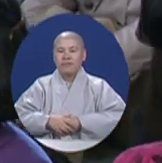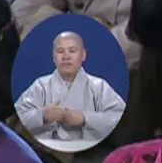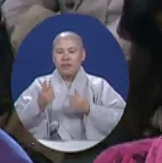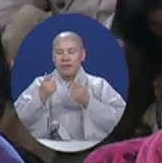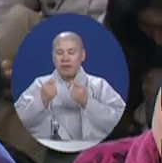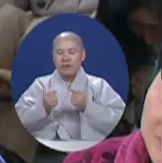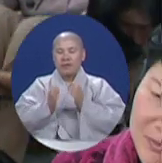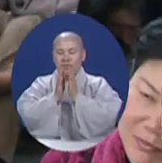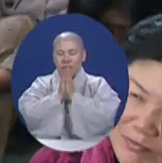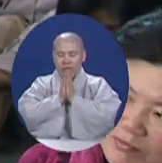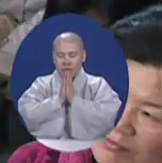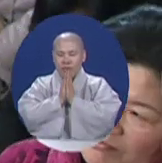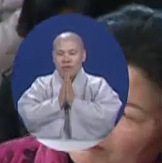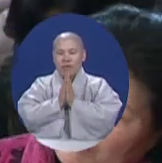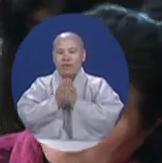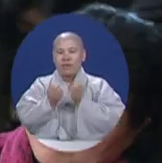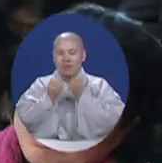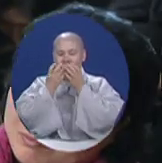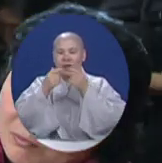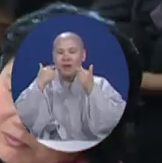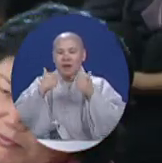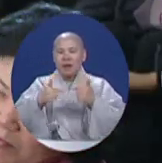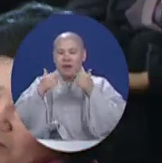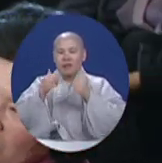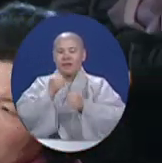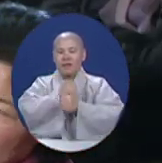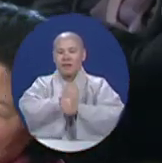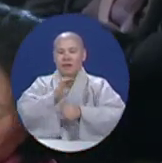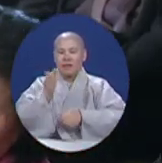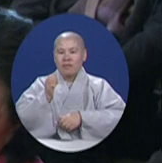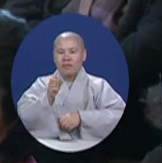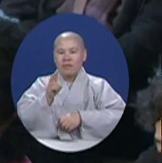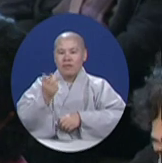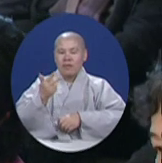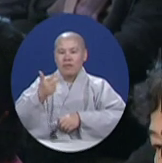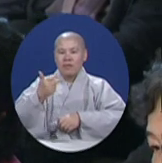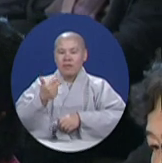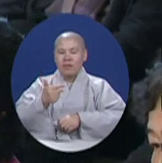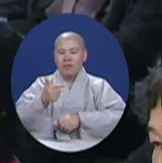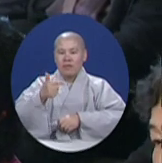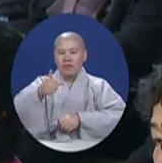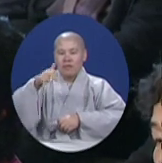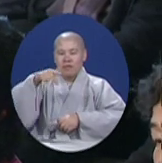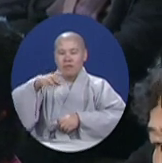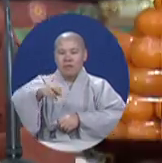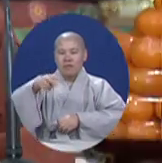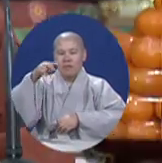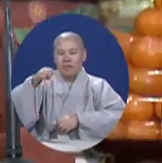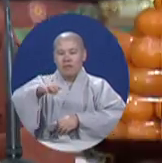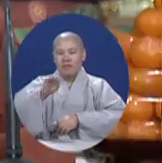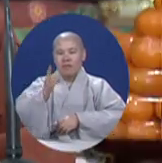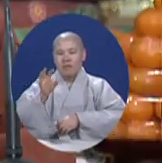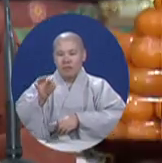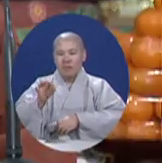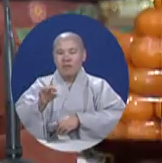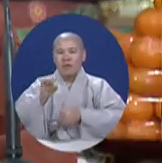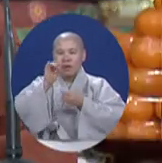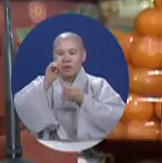이런 축원을 항상 합니다. 그러니까 현증수복하고 왕생극락하고